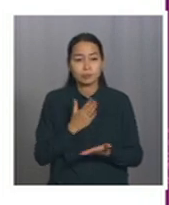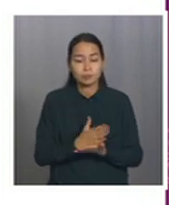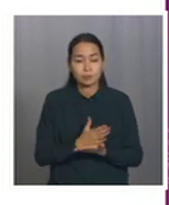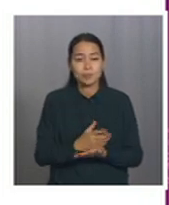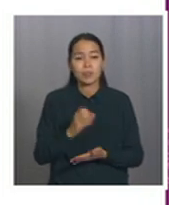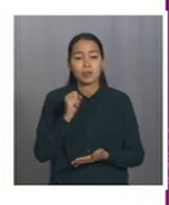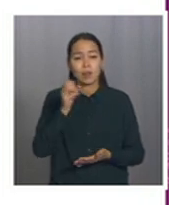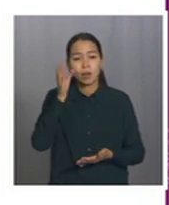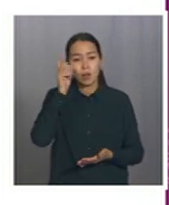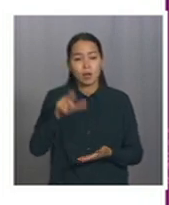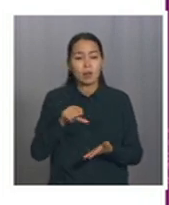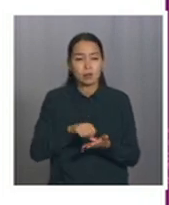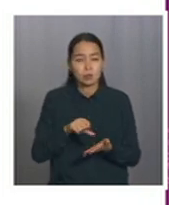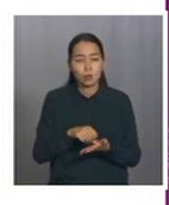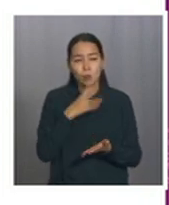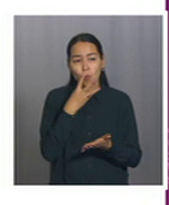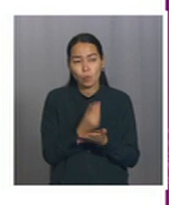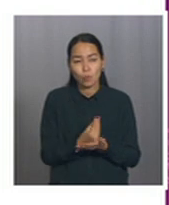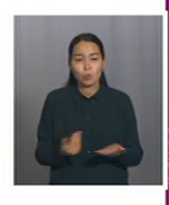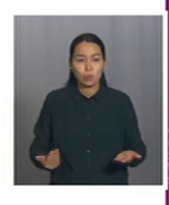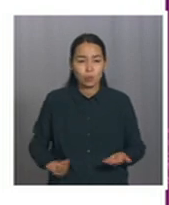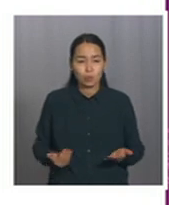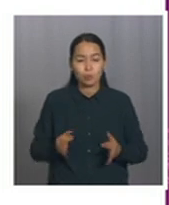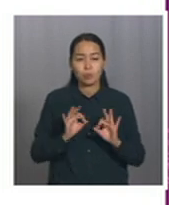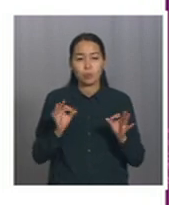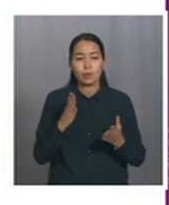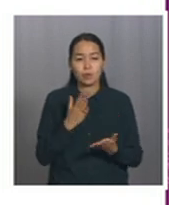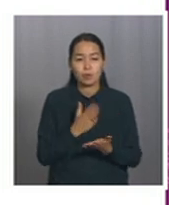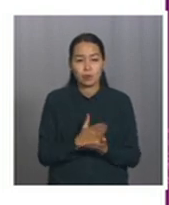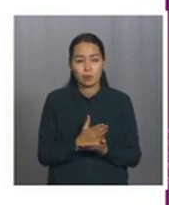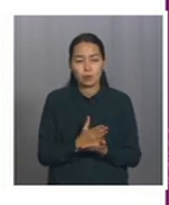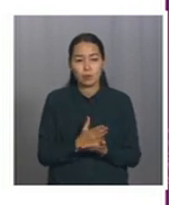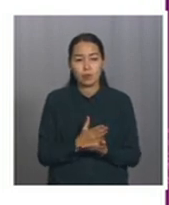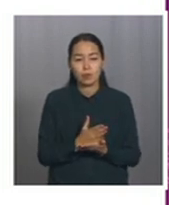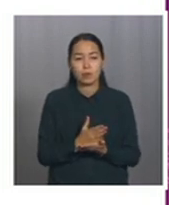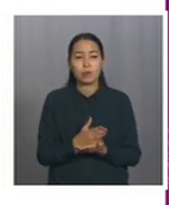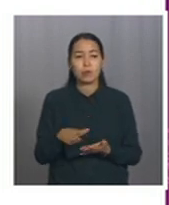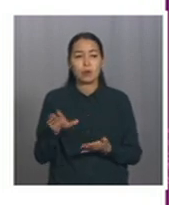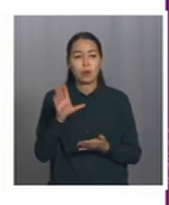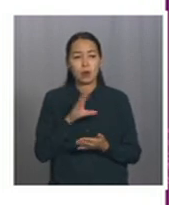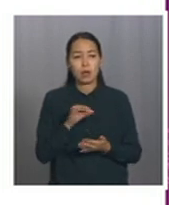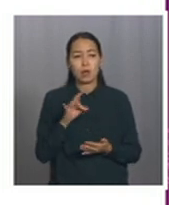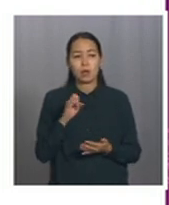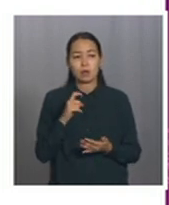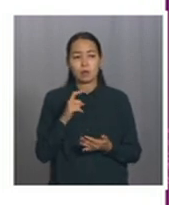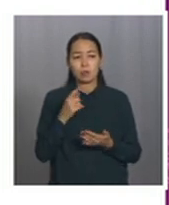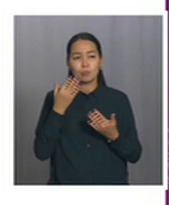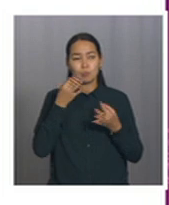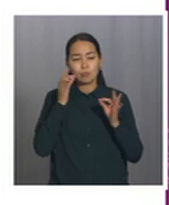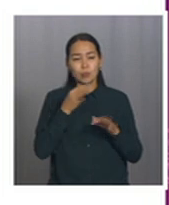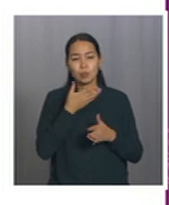Ақаң өз өмірін былай суреттейді. Рақатсыз өтсе де өмір жасым, бұл жөнімнен